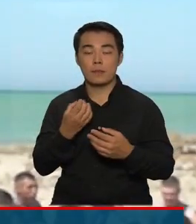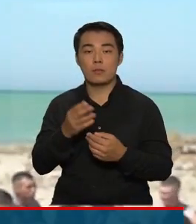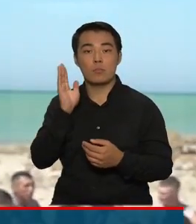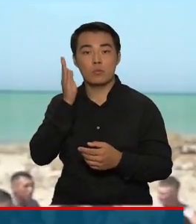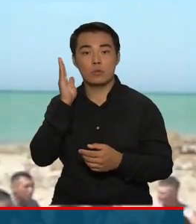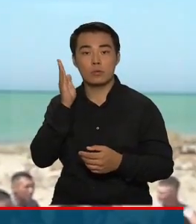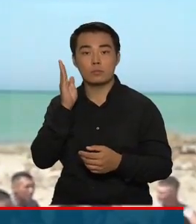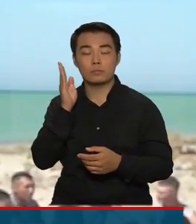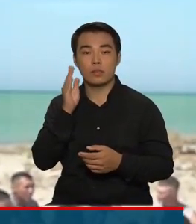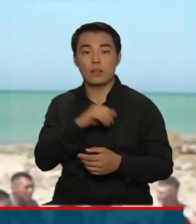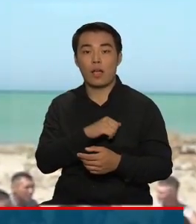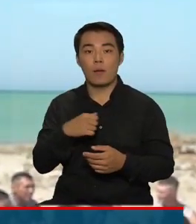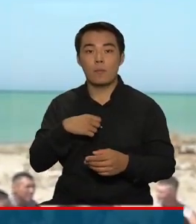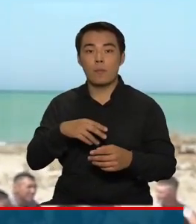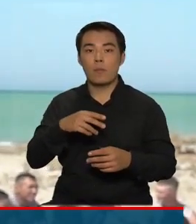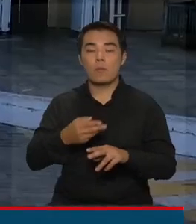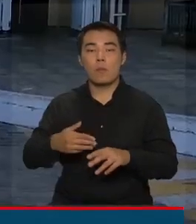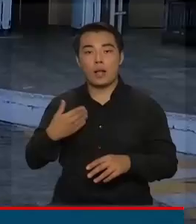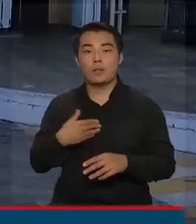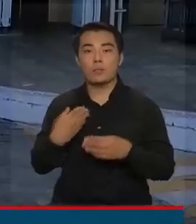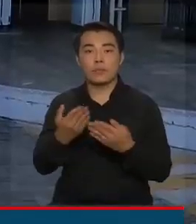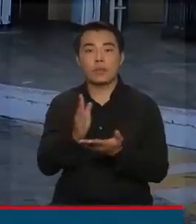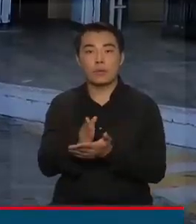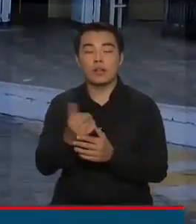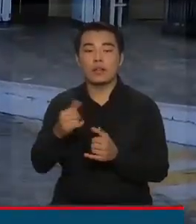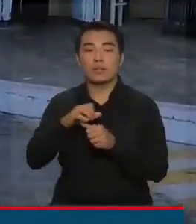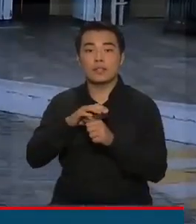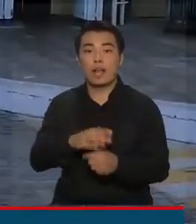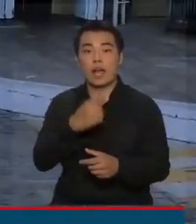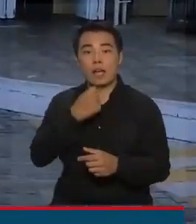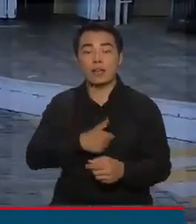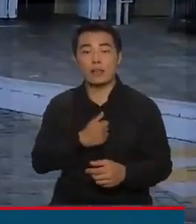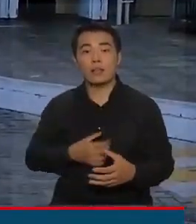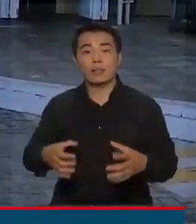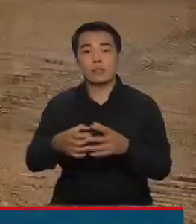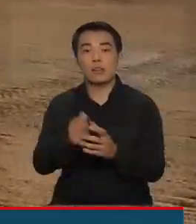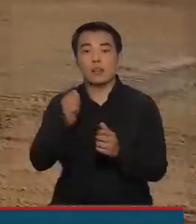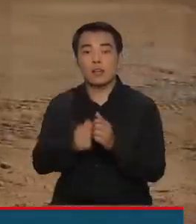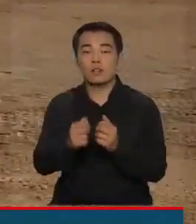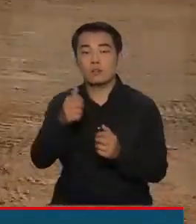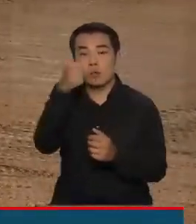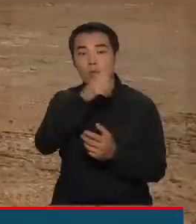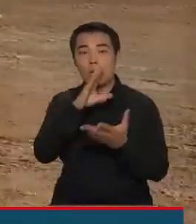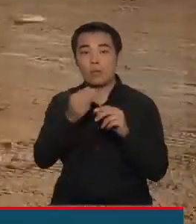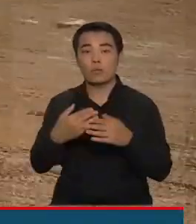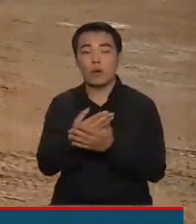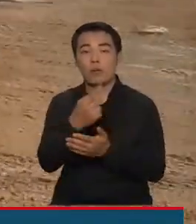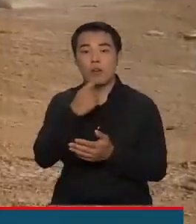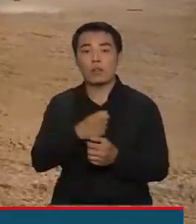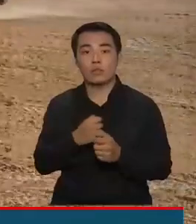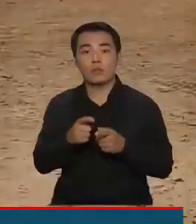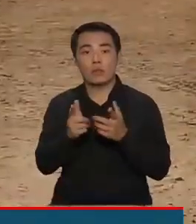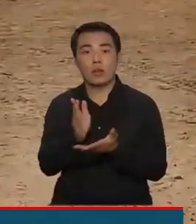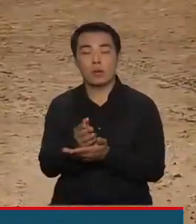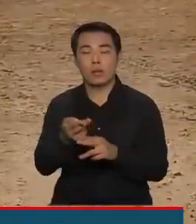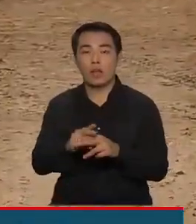уақытта өз пайдасын тигізеді деген ойдамын. Десантты шабуылдау әскерінің құрамы әр жарты жылда жас сарбаздармен толығып тұрады. Олардың